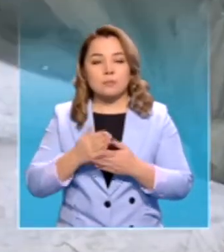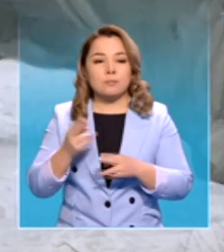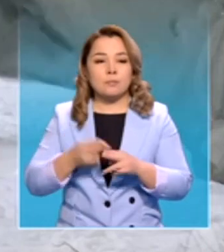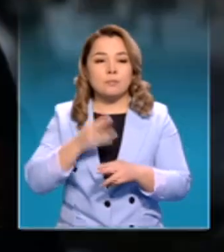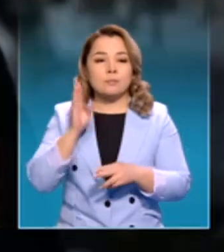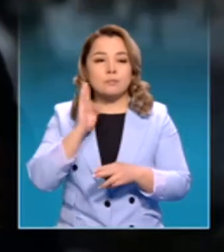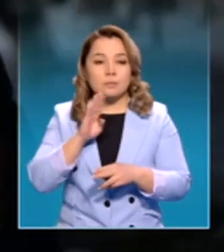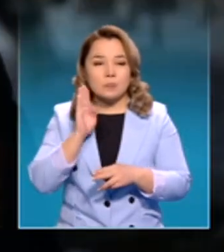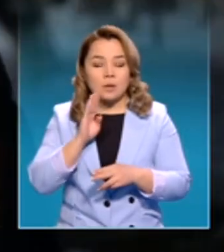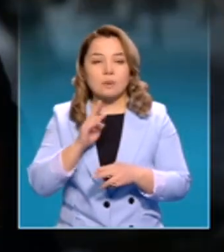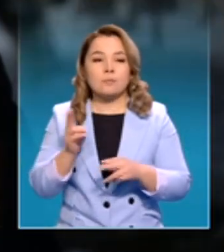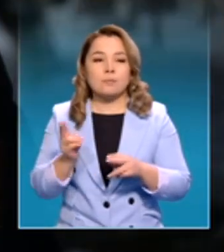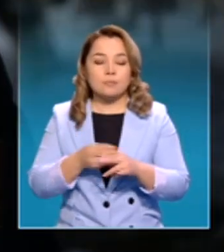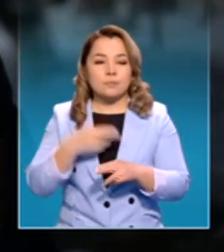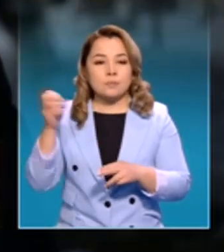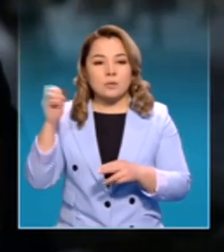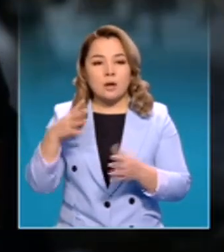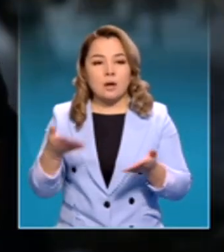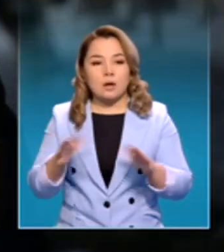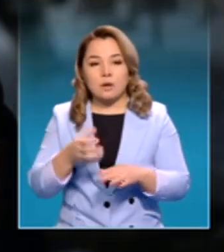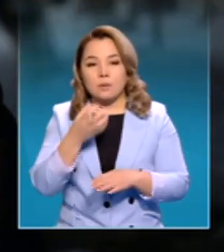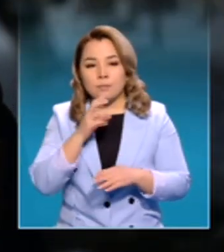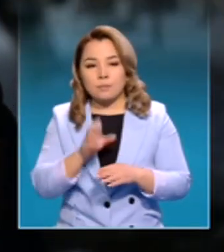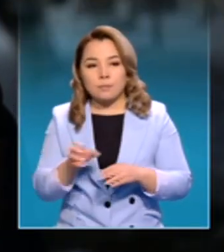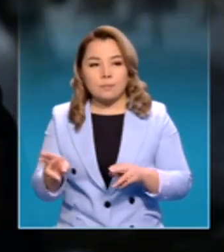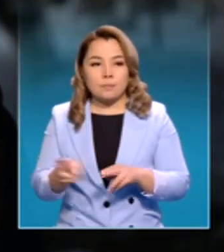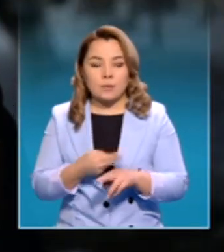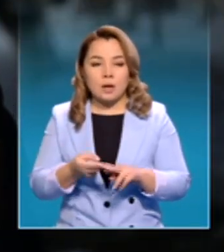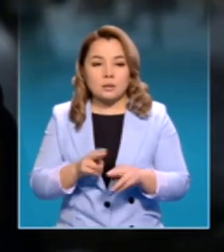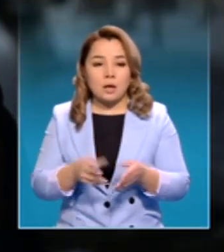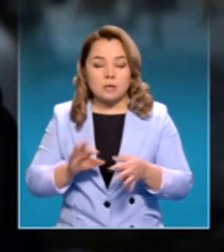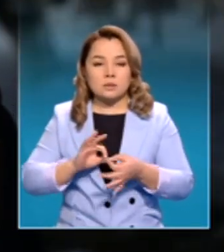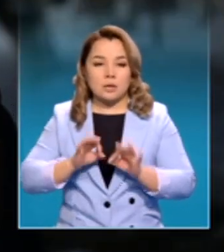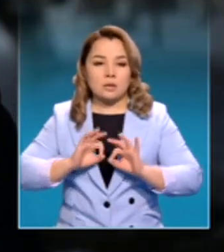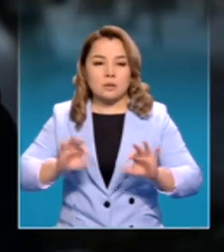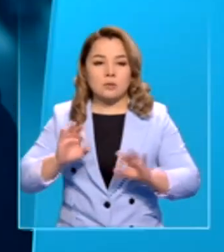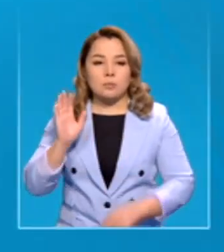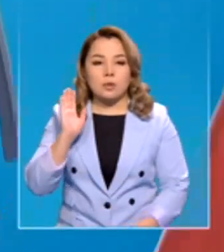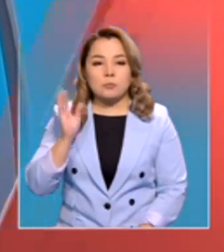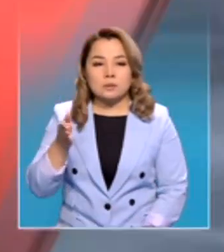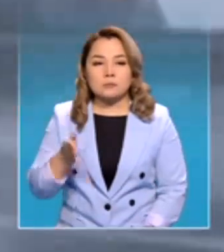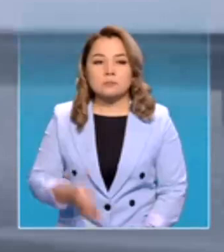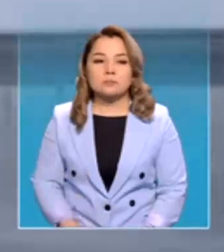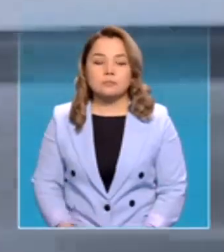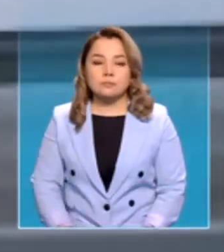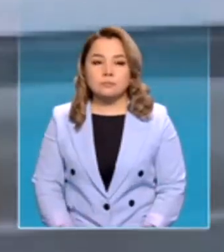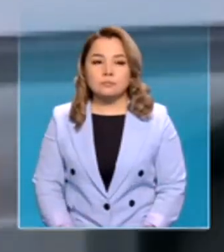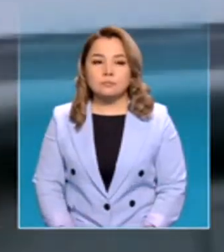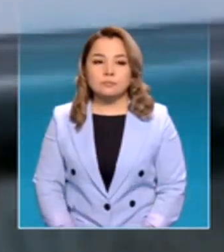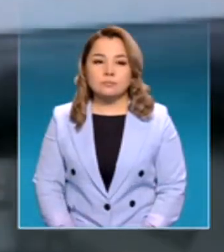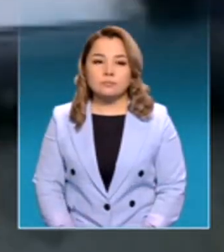қалды. Бүгінгі аймақтың ахуал жайында мен Нұрдос Болатұлы сәлден соң.